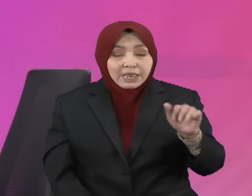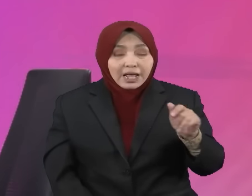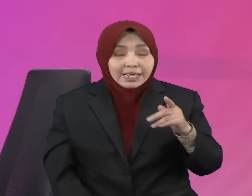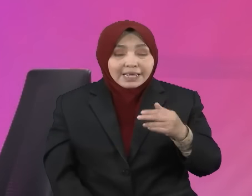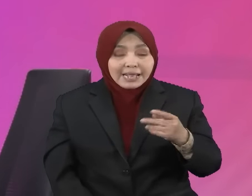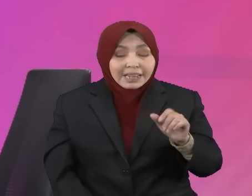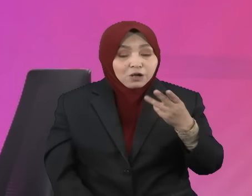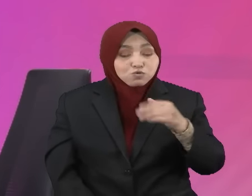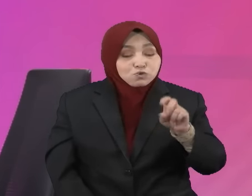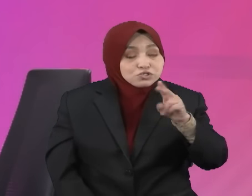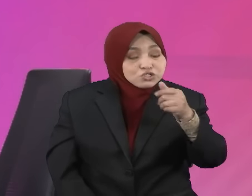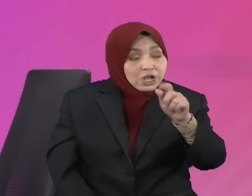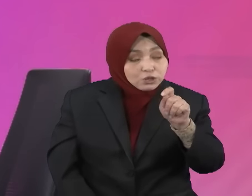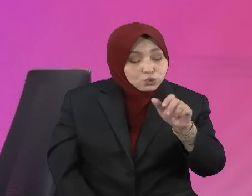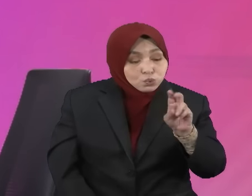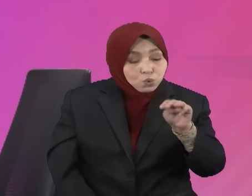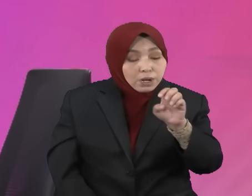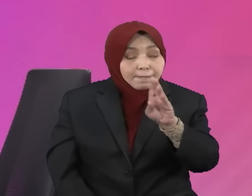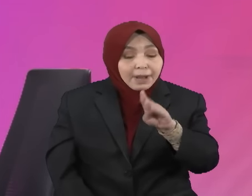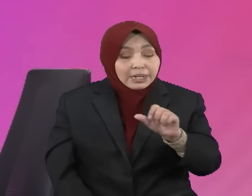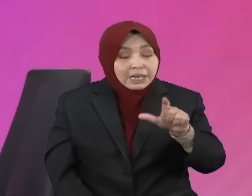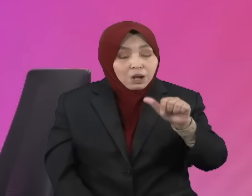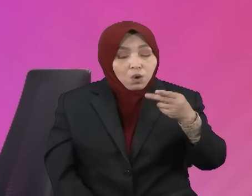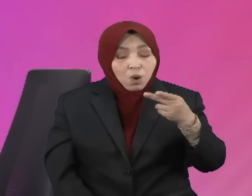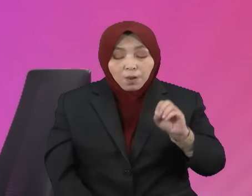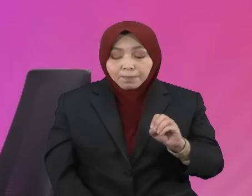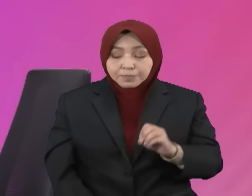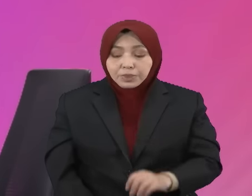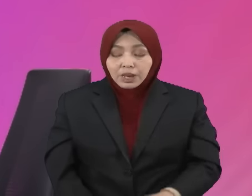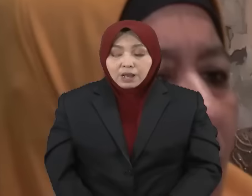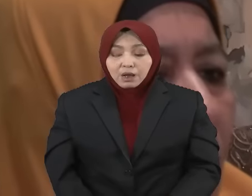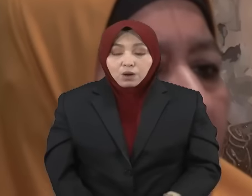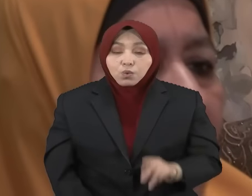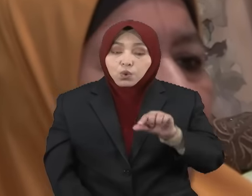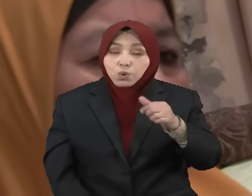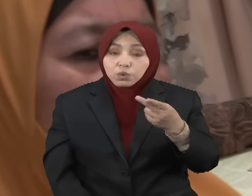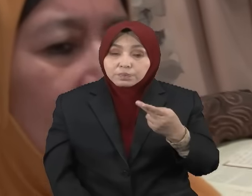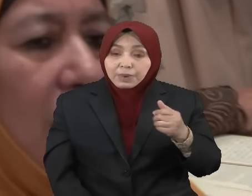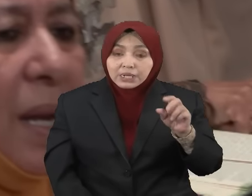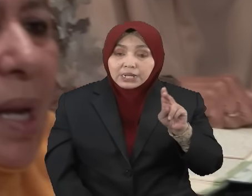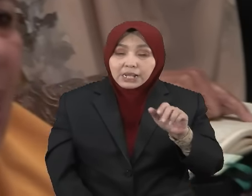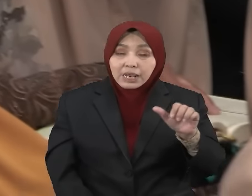falillahil hujjatul baligha.